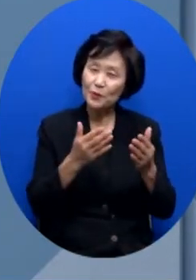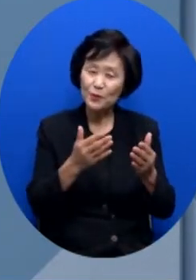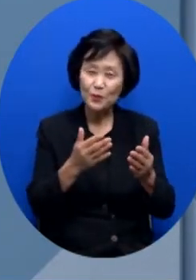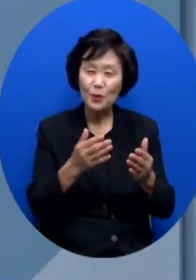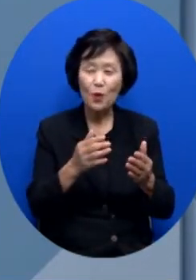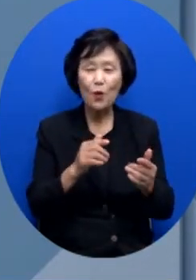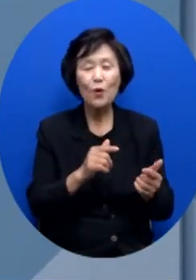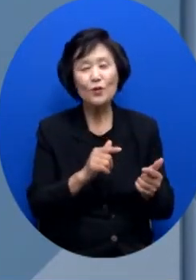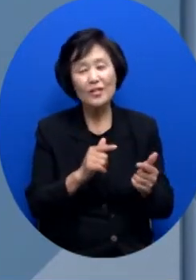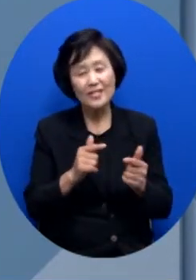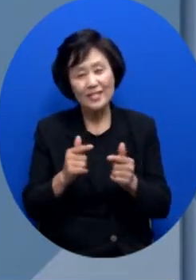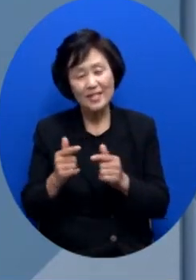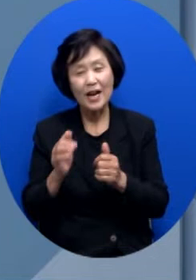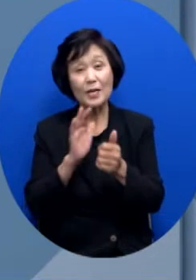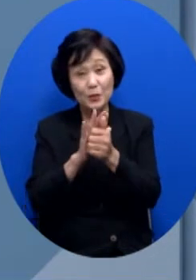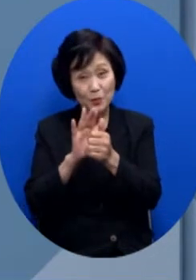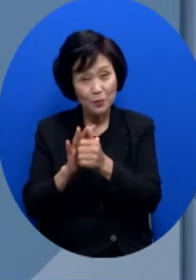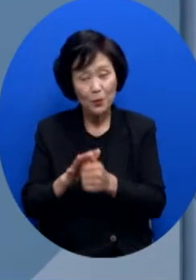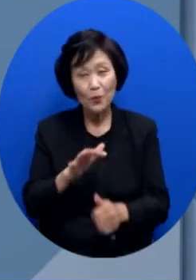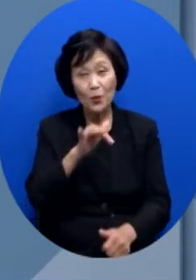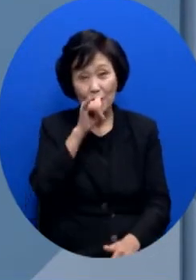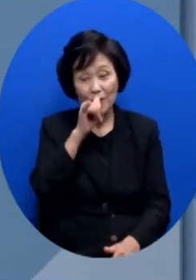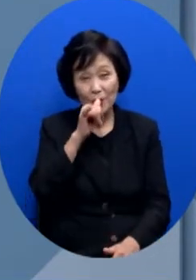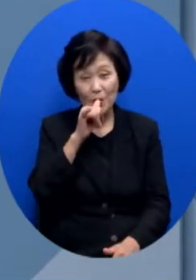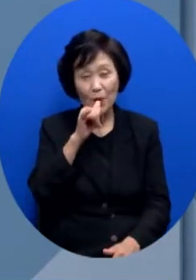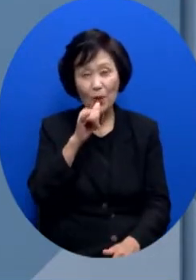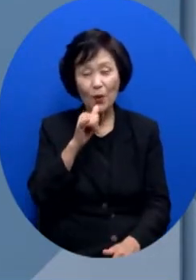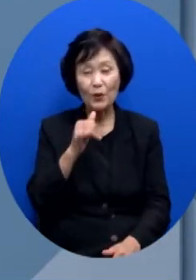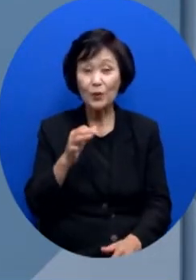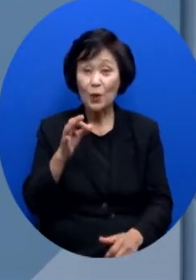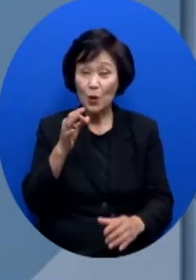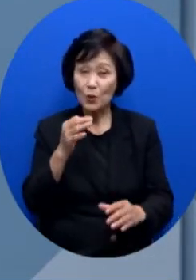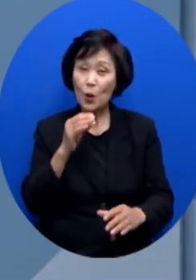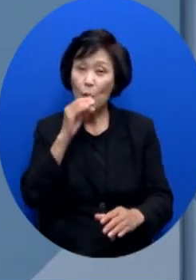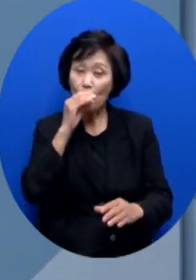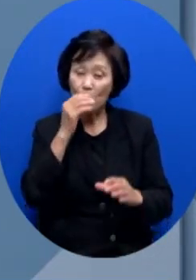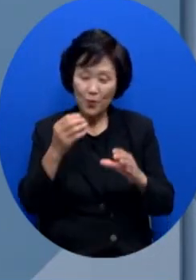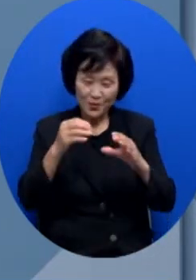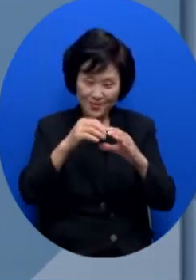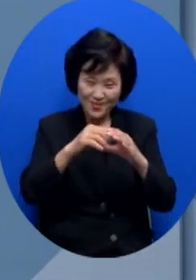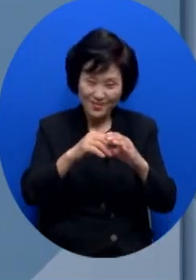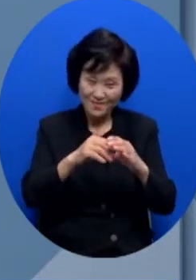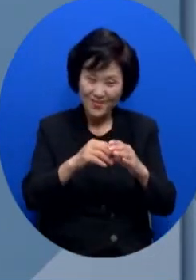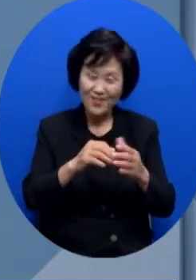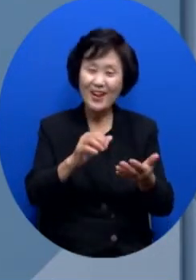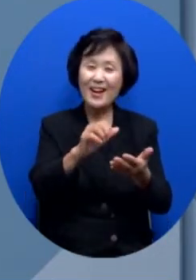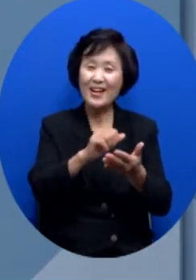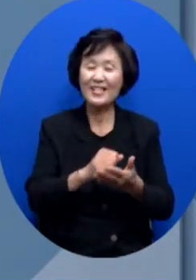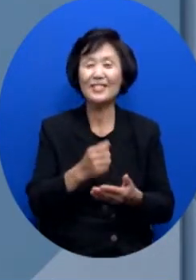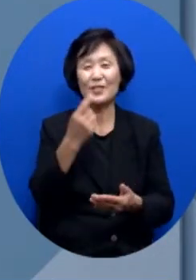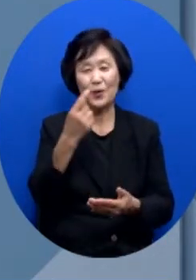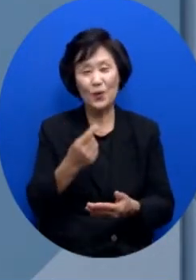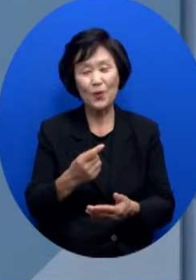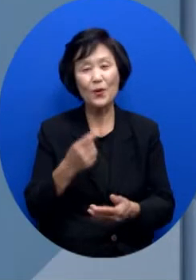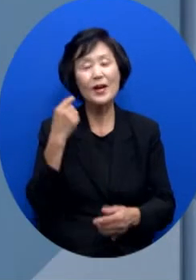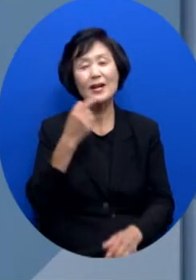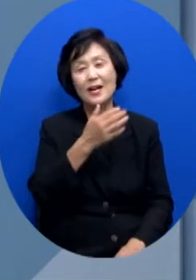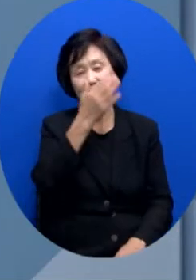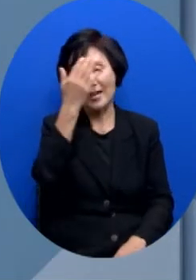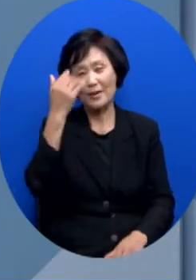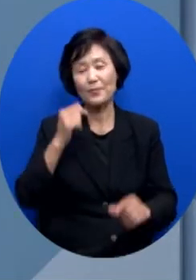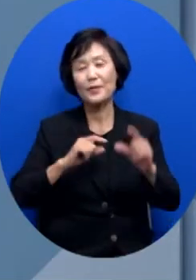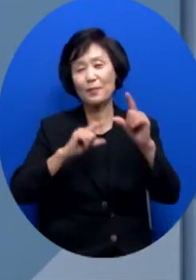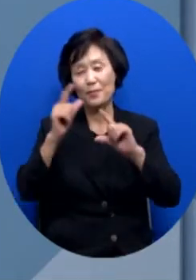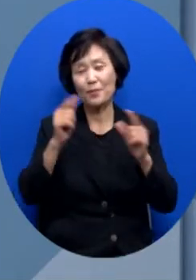또 작은 정성으로 돈 봉투를 모아서 그것을 써달라고 전해주는 이런 아름다운 훈훈한